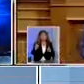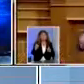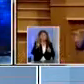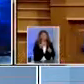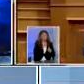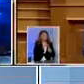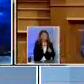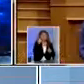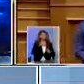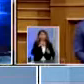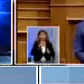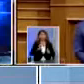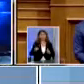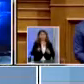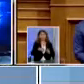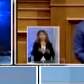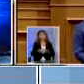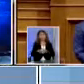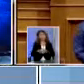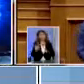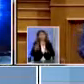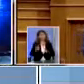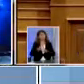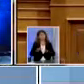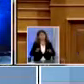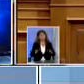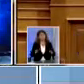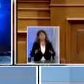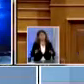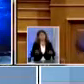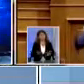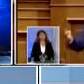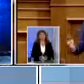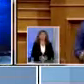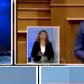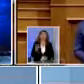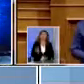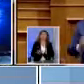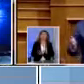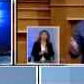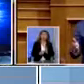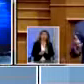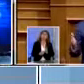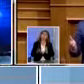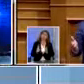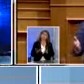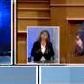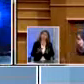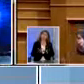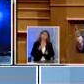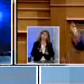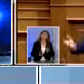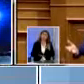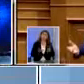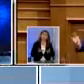κομμάτι ούτε όμως... είμαι πάλι άνθρωπος να κάνω τον αντάρτη. Δηλαδή, αφή συμφωνήσω. Εγώ είμαι τίμιος